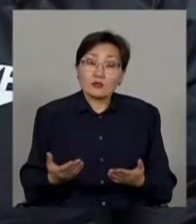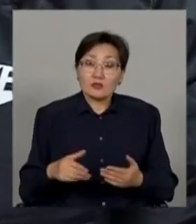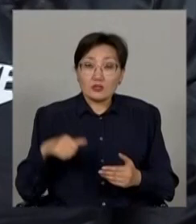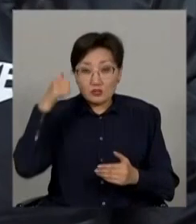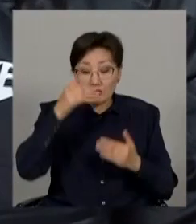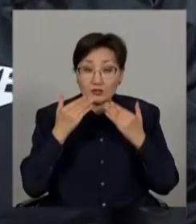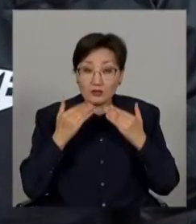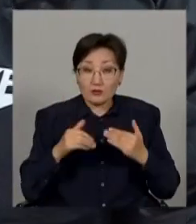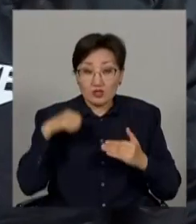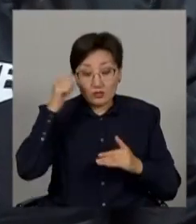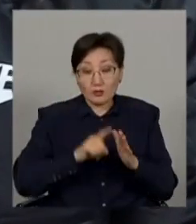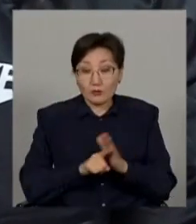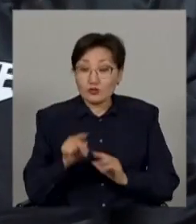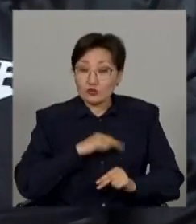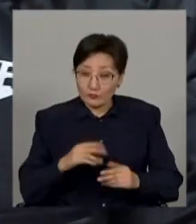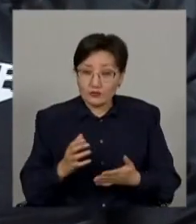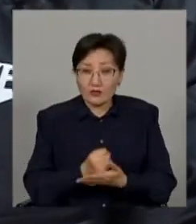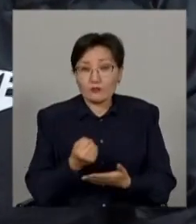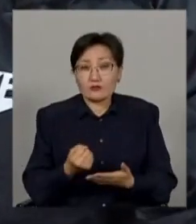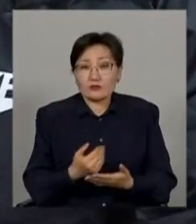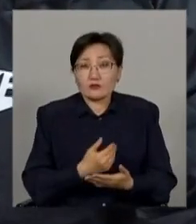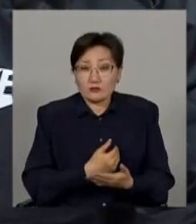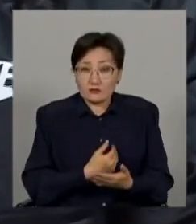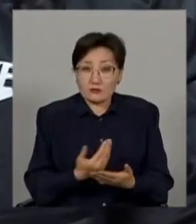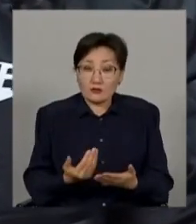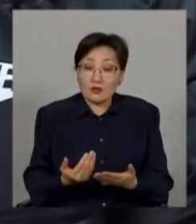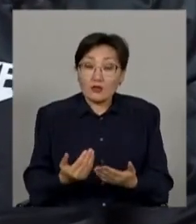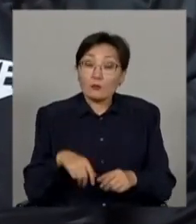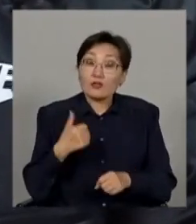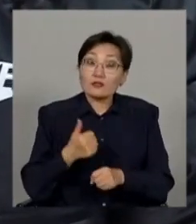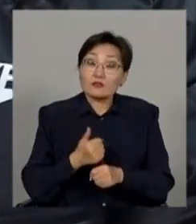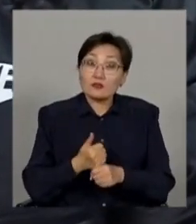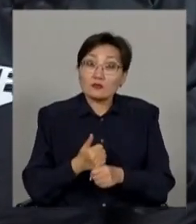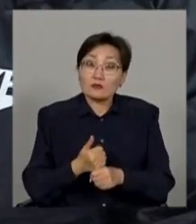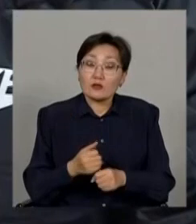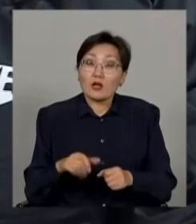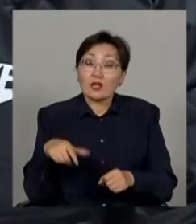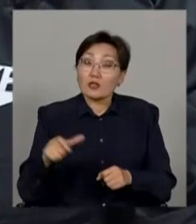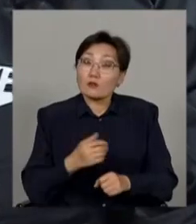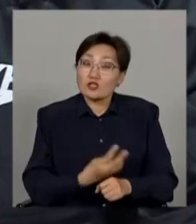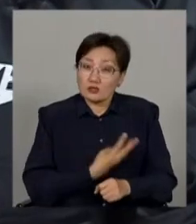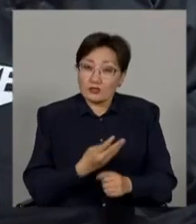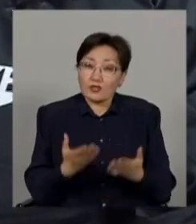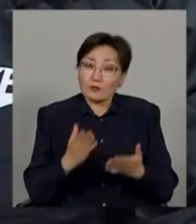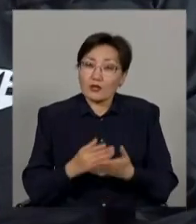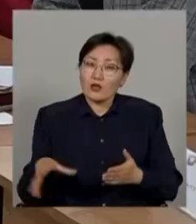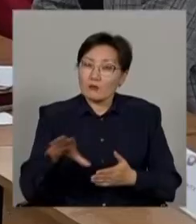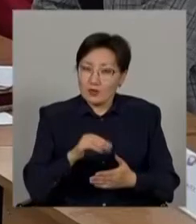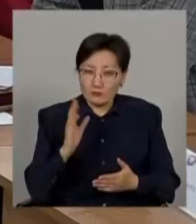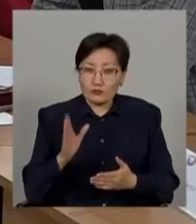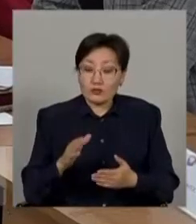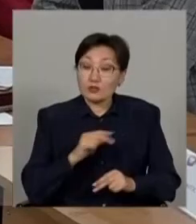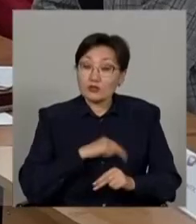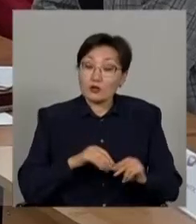басы болса да жұмыс табылса деген ниет қой. Ең бастысы әлімді желание болу керек, желание болса бәрі болады ғой.